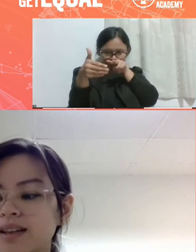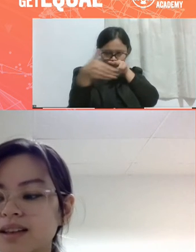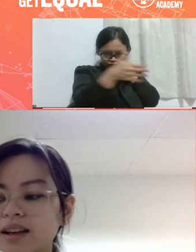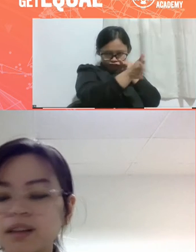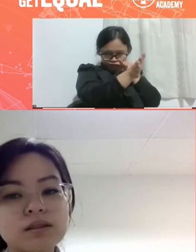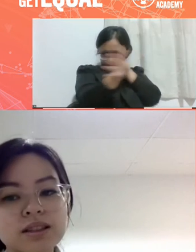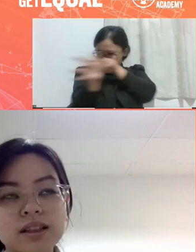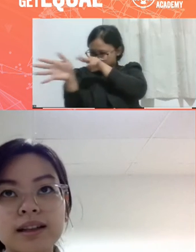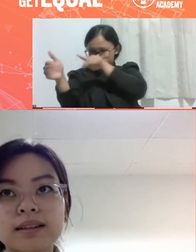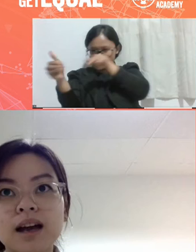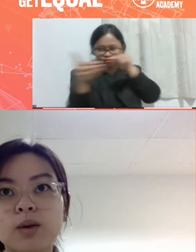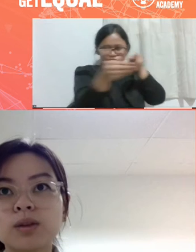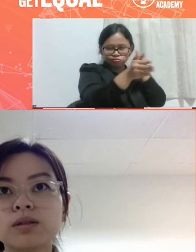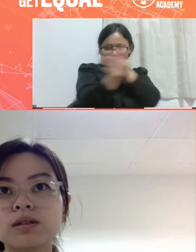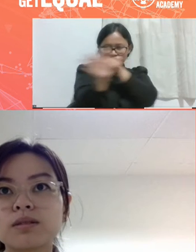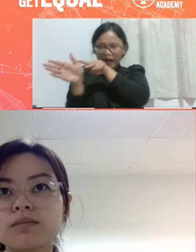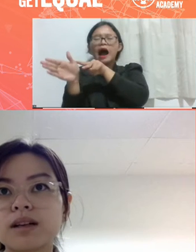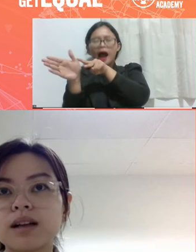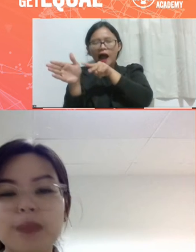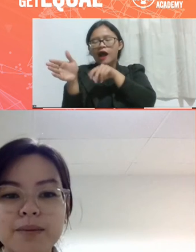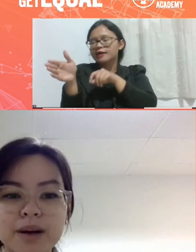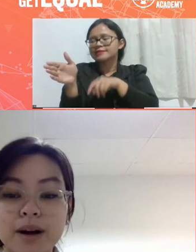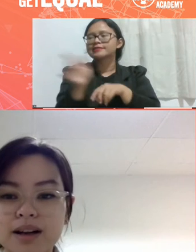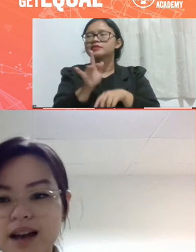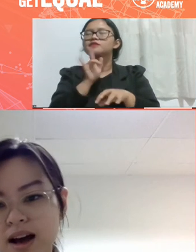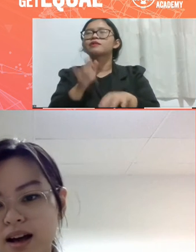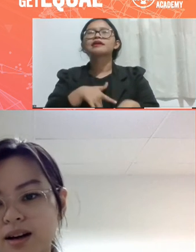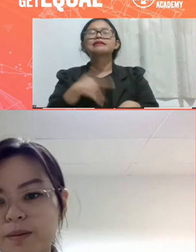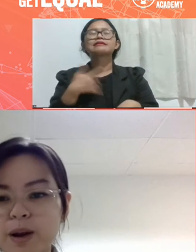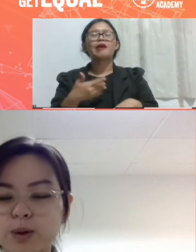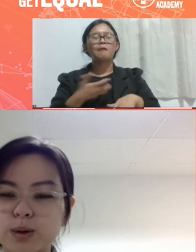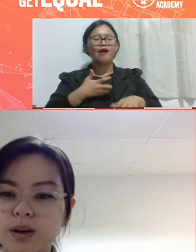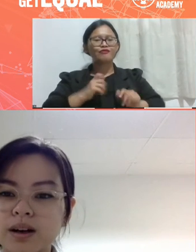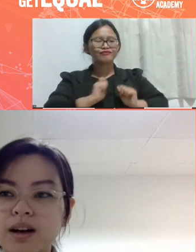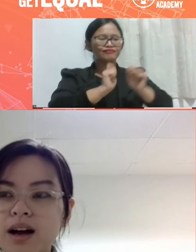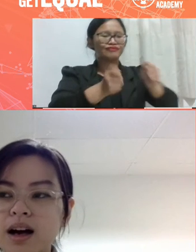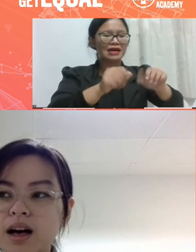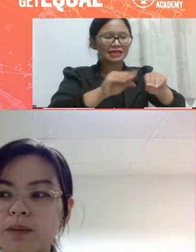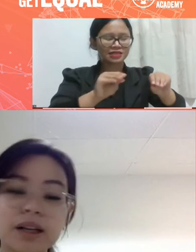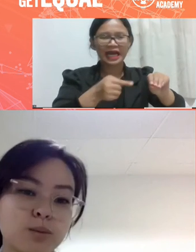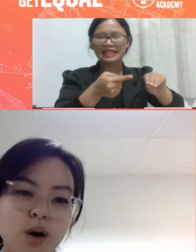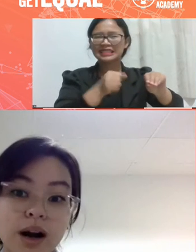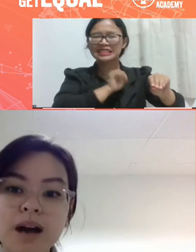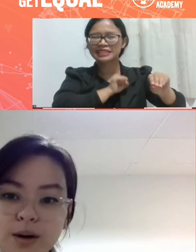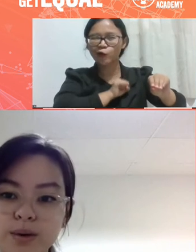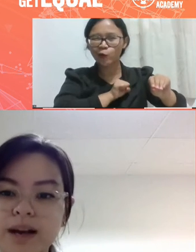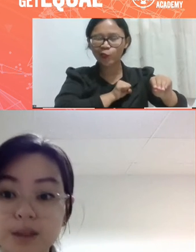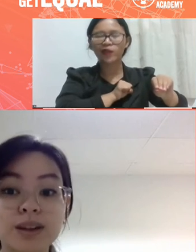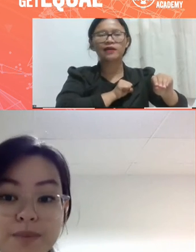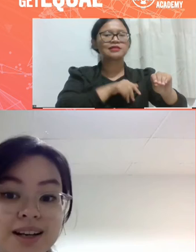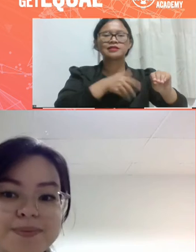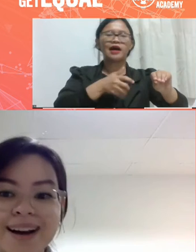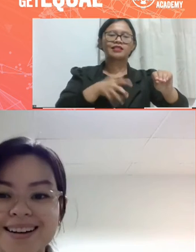titik di mana saya itu sedikit takut untuk melamar pekerjaan, untuk bertemu orang baru,